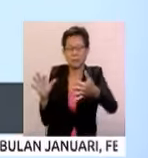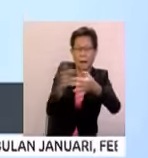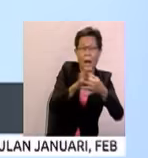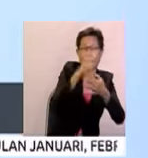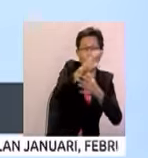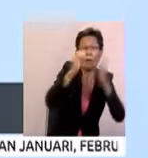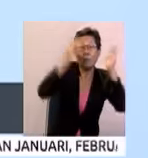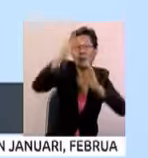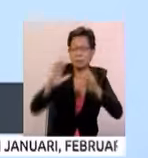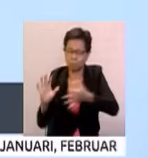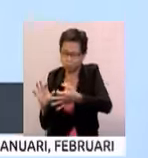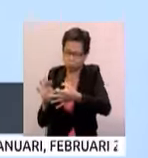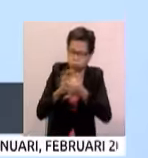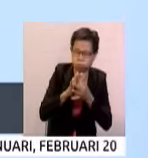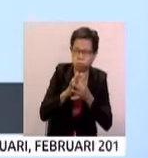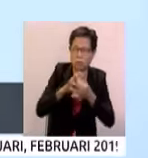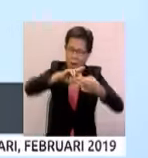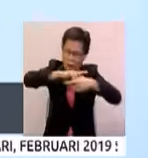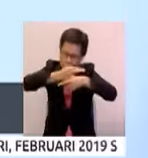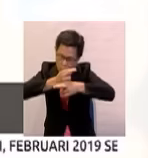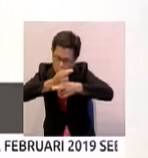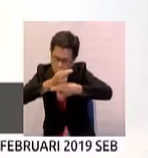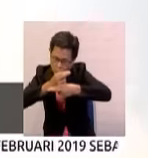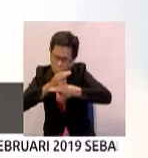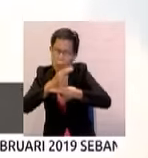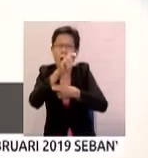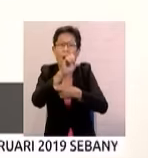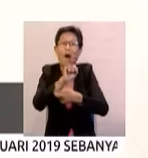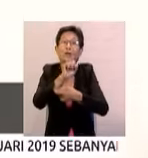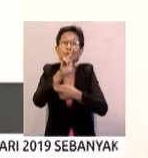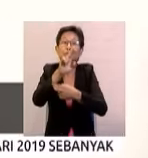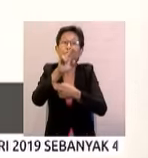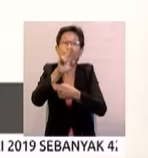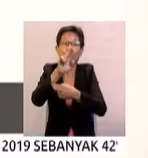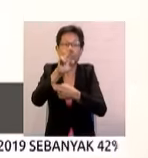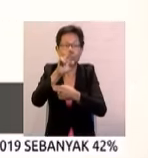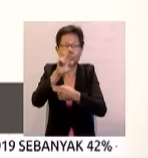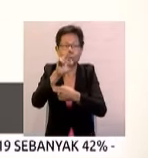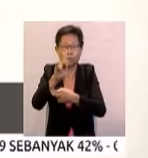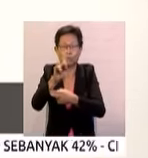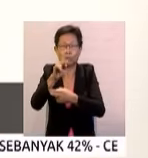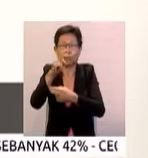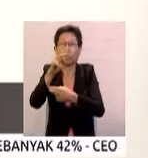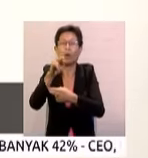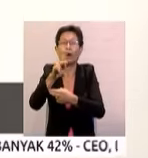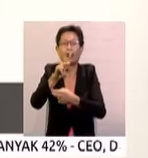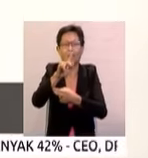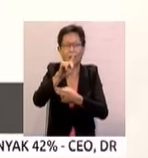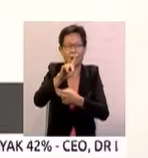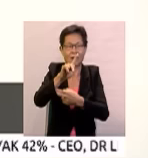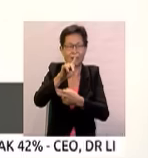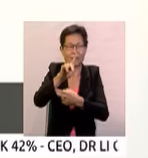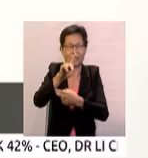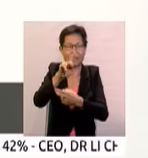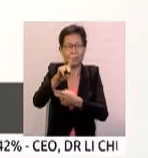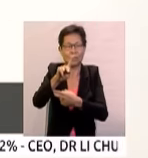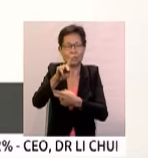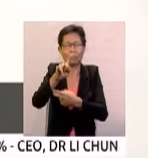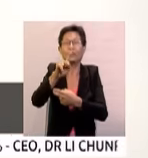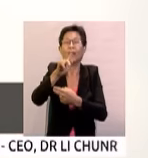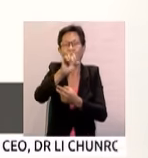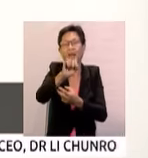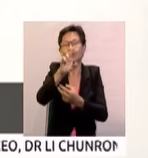yang berusaha membaik pulih Sukhoi itu. Artinya syarikat tempatan orang Malaysia